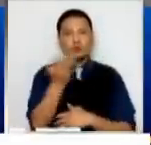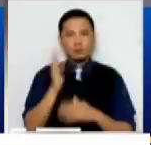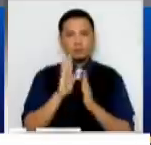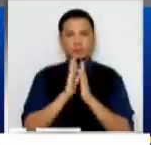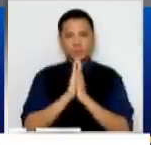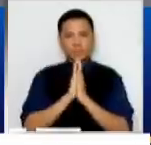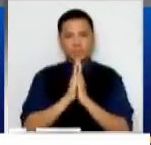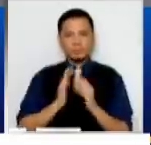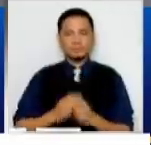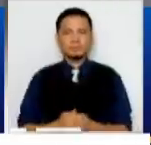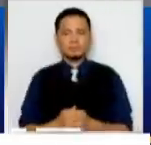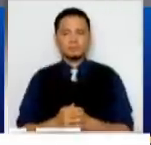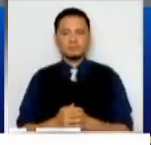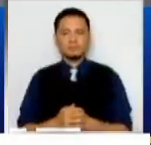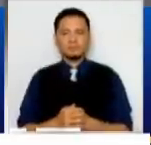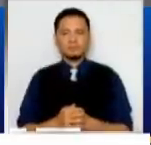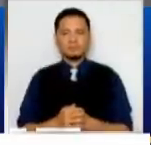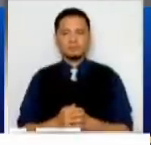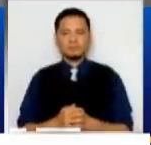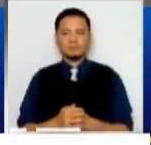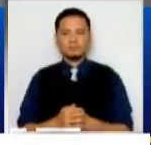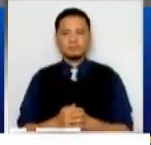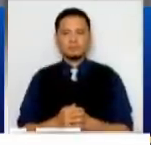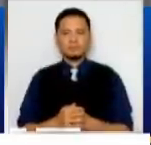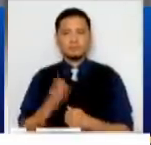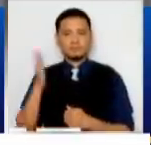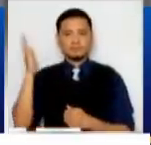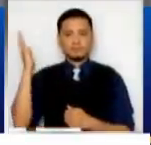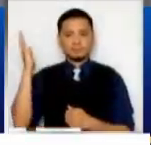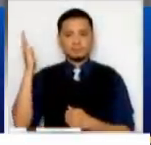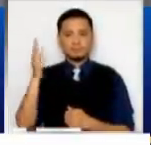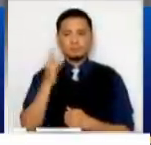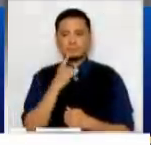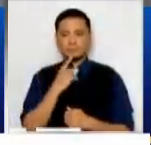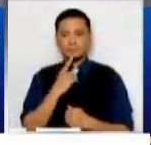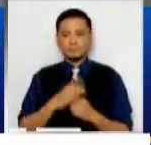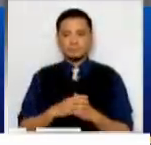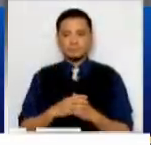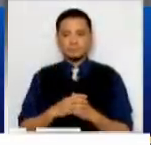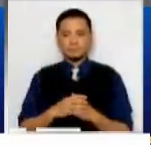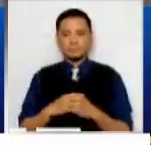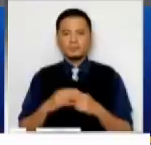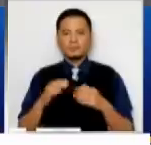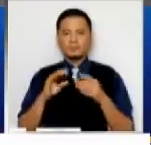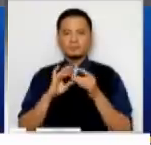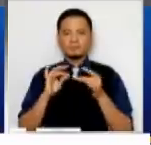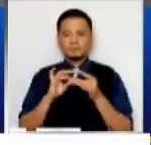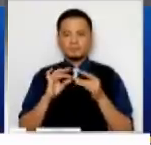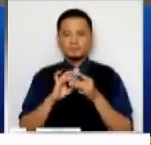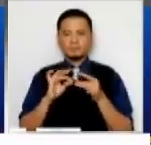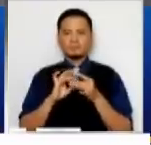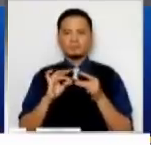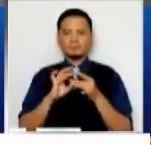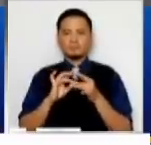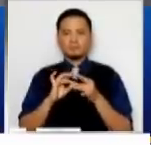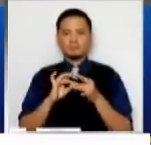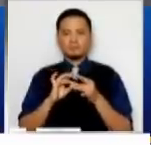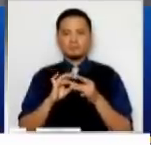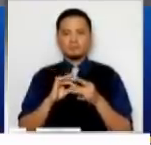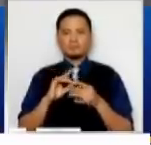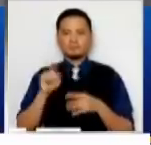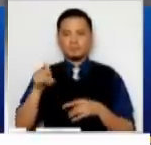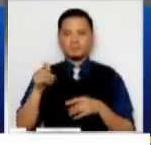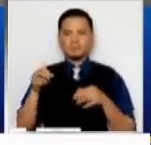Hindi ko po mabigkas ang nararapat ko na tao po ngayon paabot sa inyo ang aking pusong